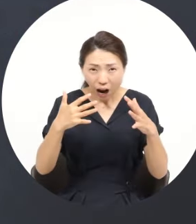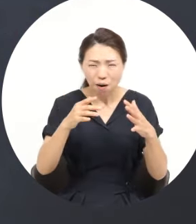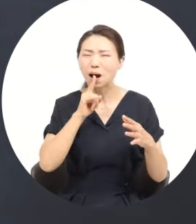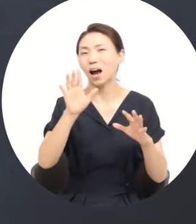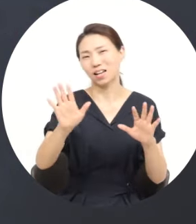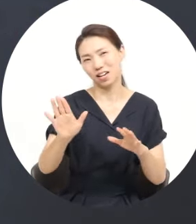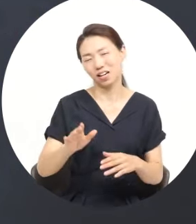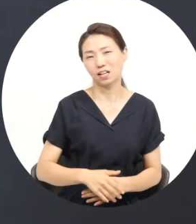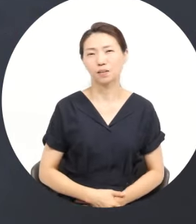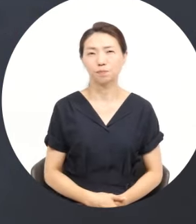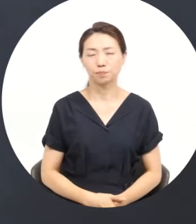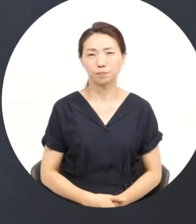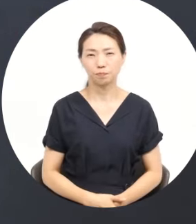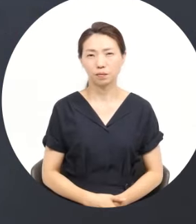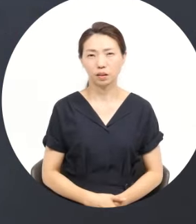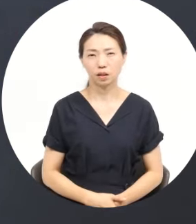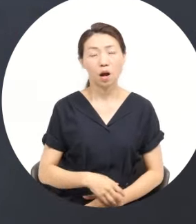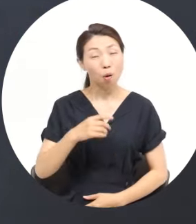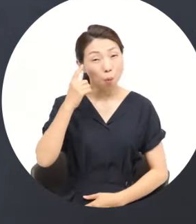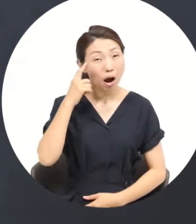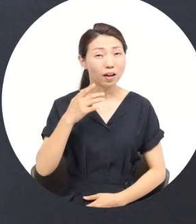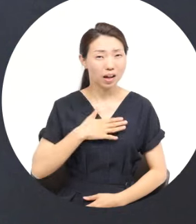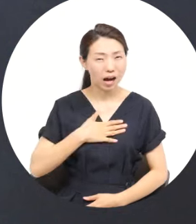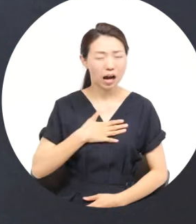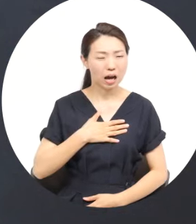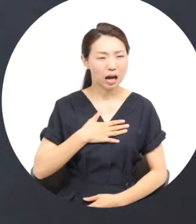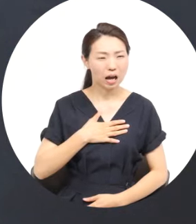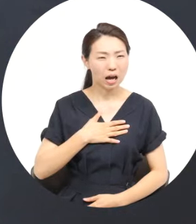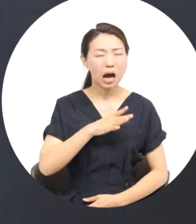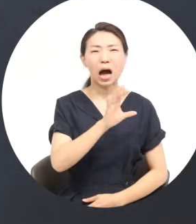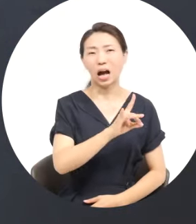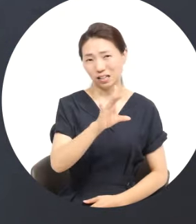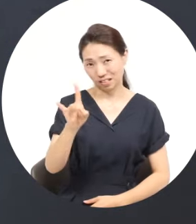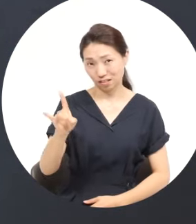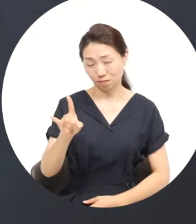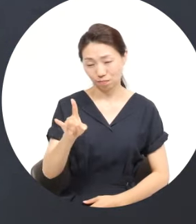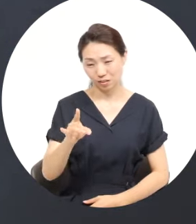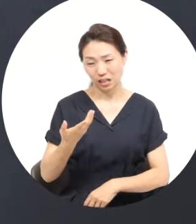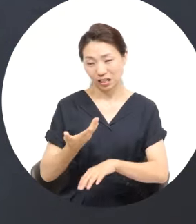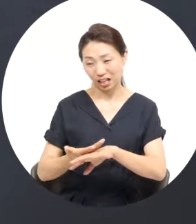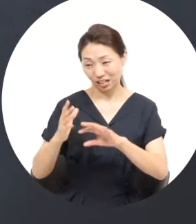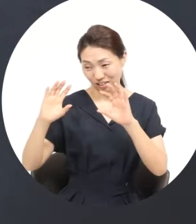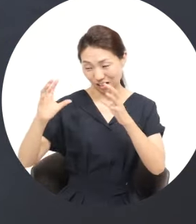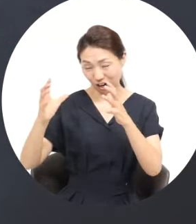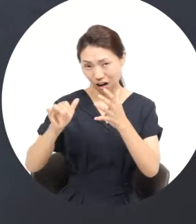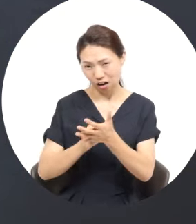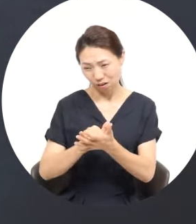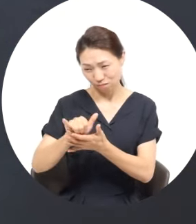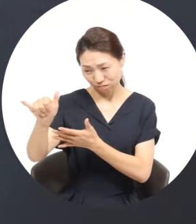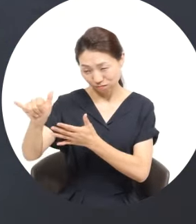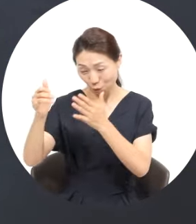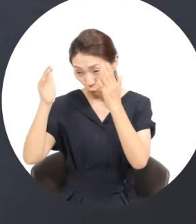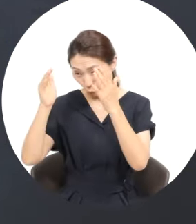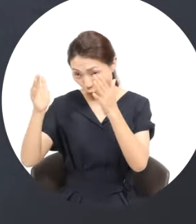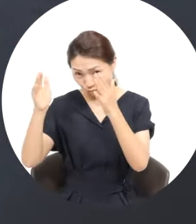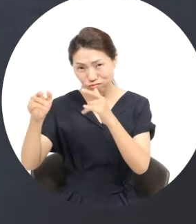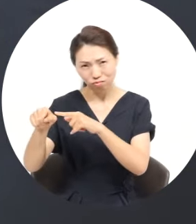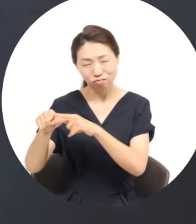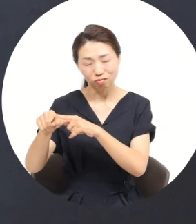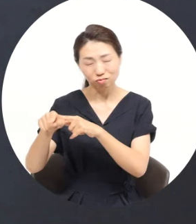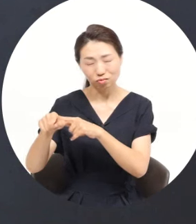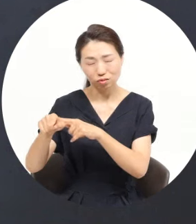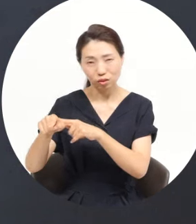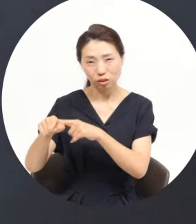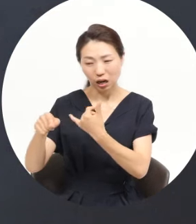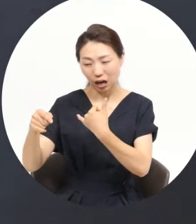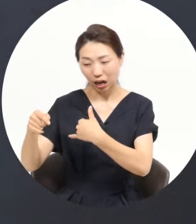제가 이렇게 소위 기러기 엄마, 기러기 아빠 이렇게 해서 유학하는 애들 상담을